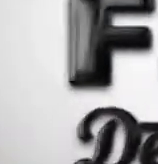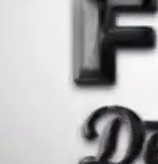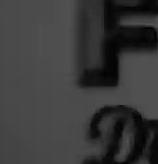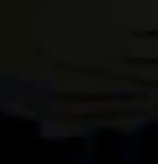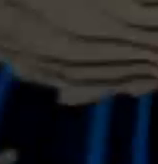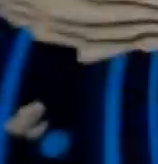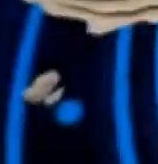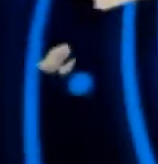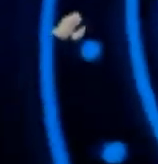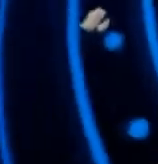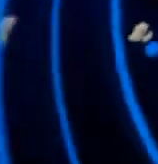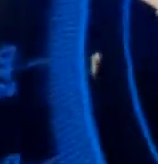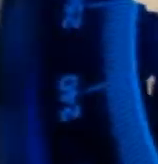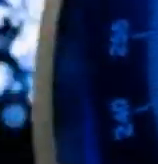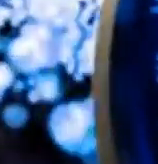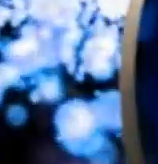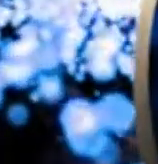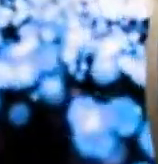देश की धड़कन.